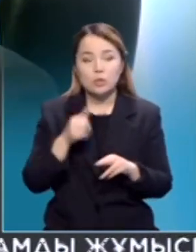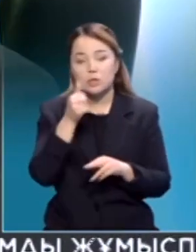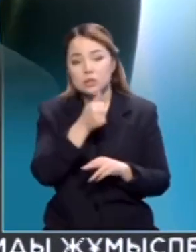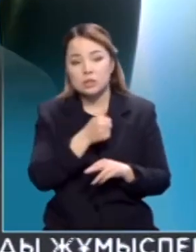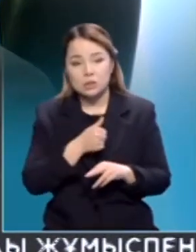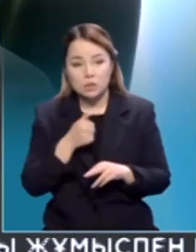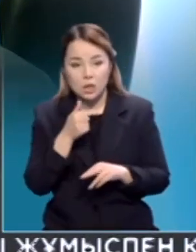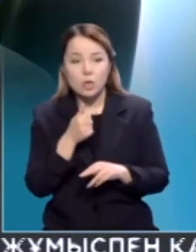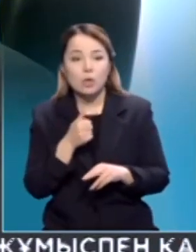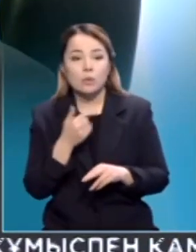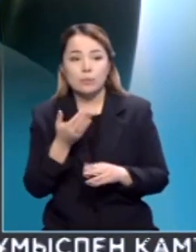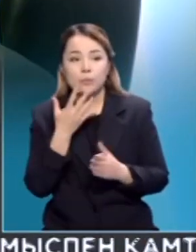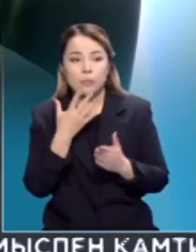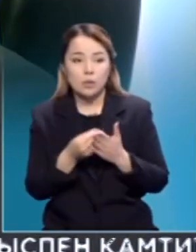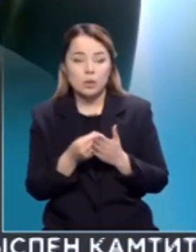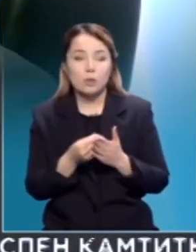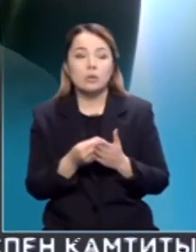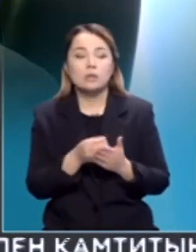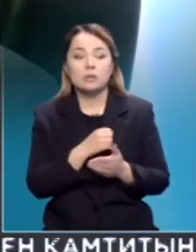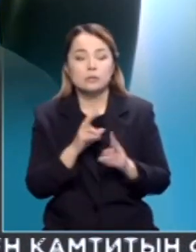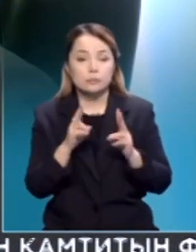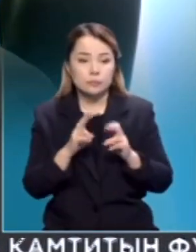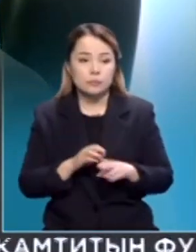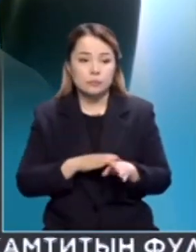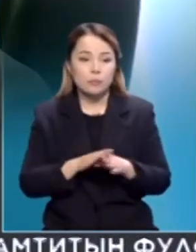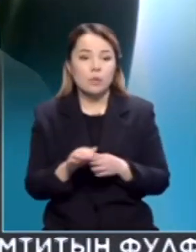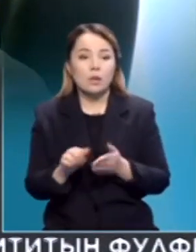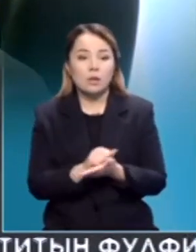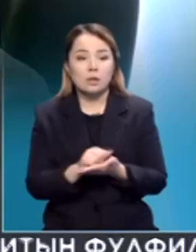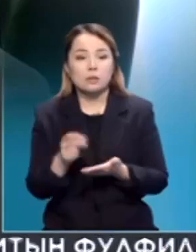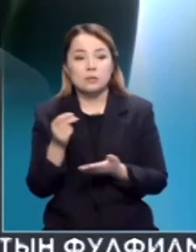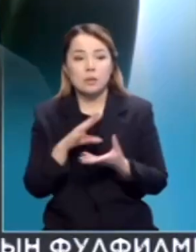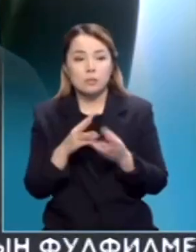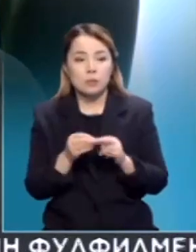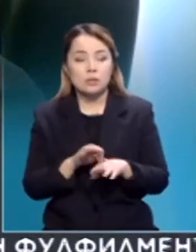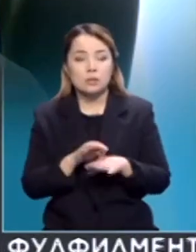биылғы жылы жаңағы қарастырылған қаражатына істелінеді жұмыстар.